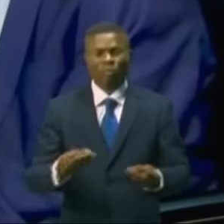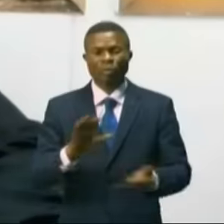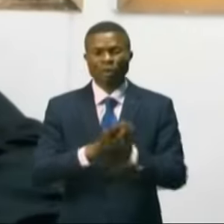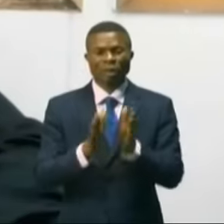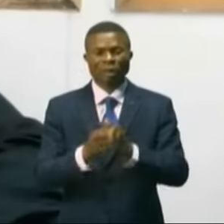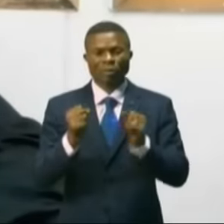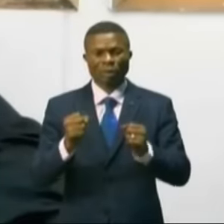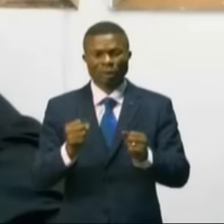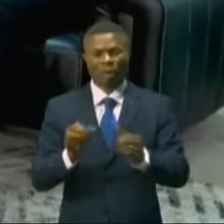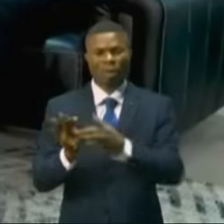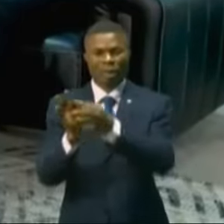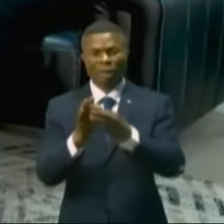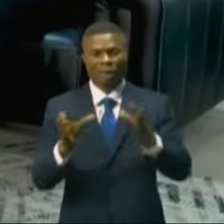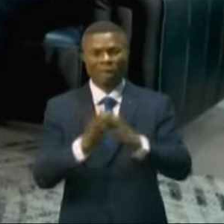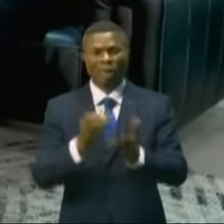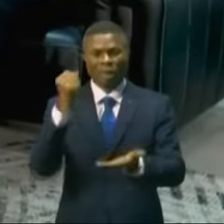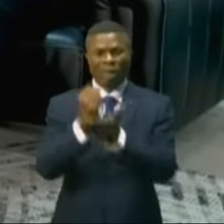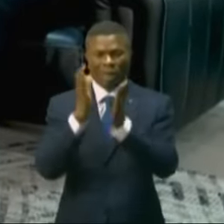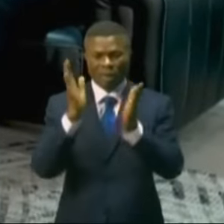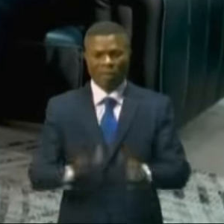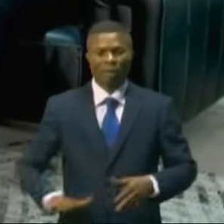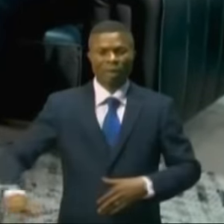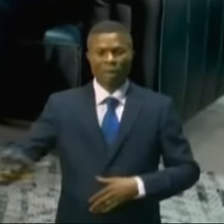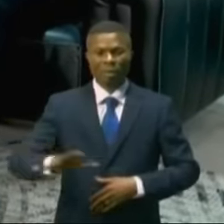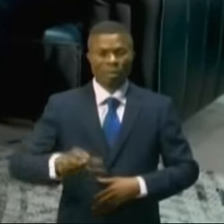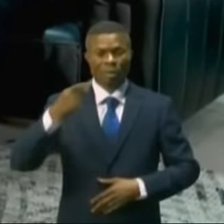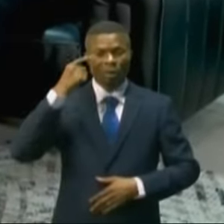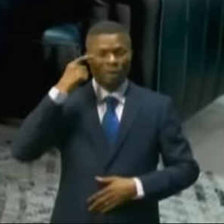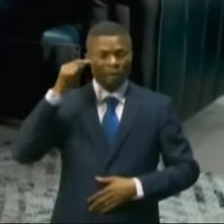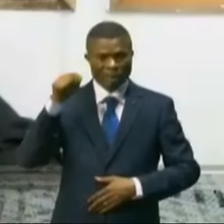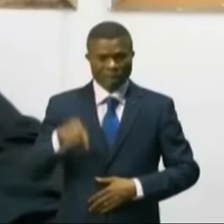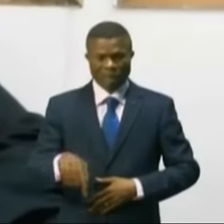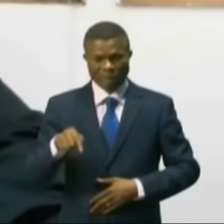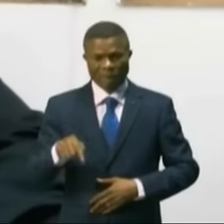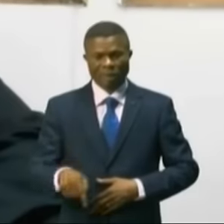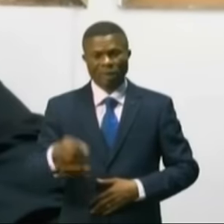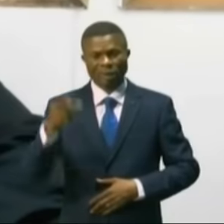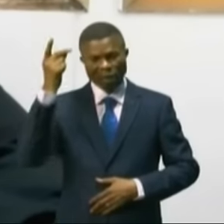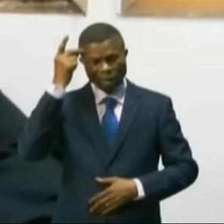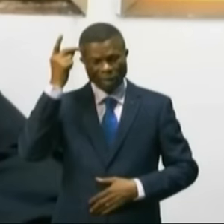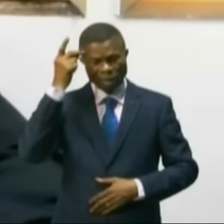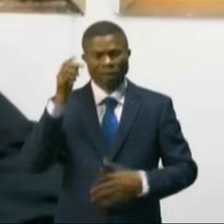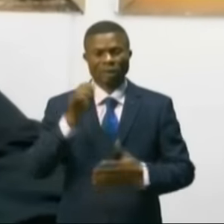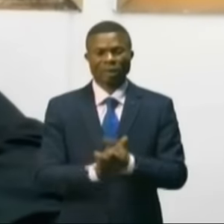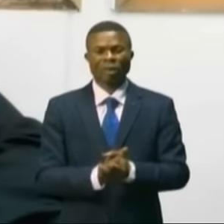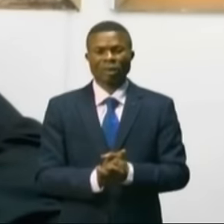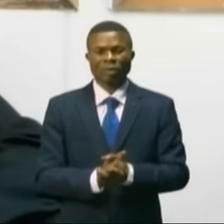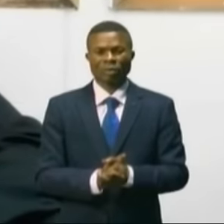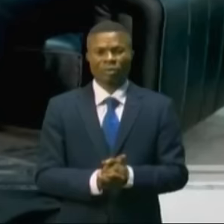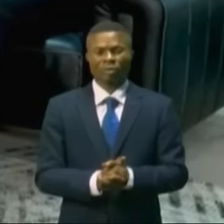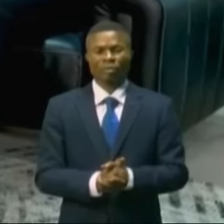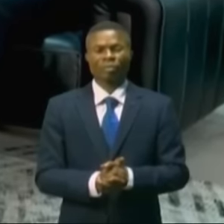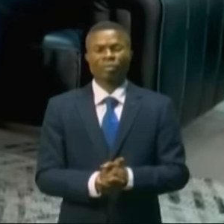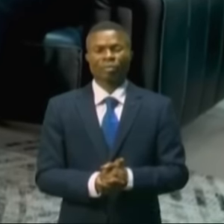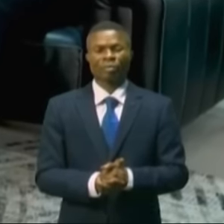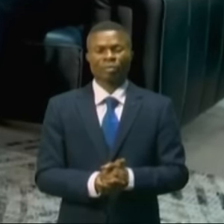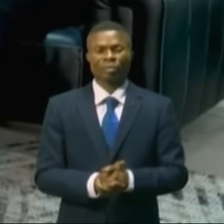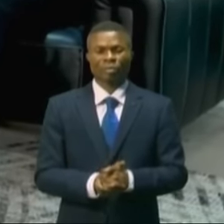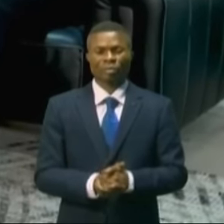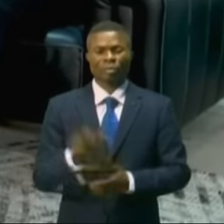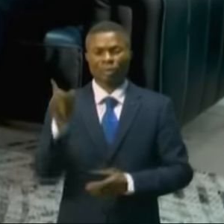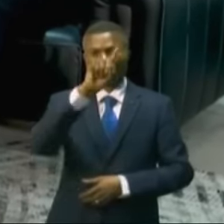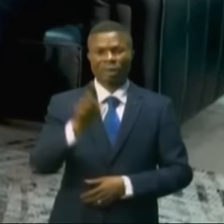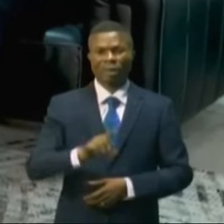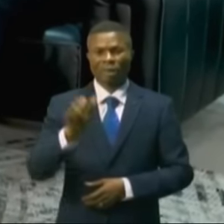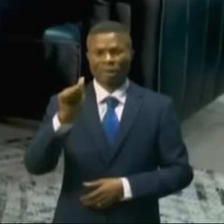des liens avec l'ambassadeur extraordinaire et plénipotentiaire de la République populaire de Chine en RDC, Zhao